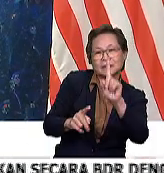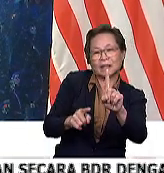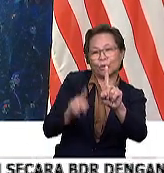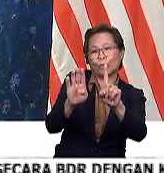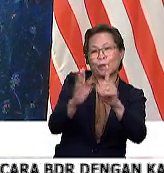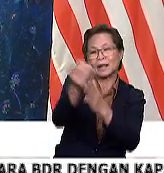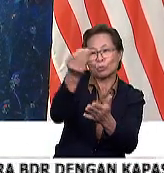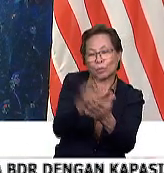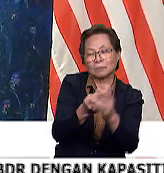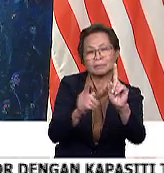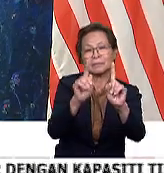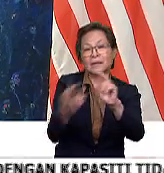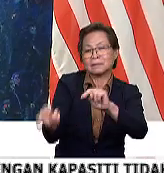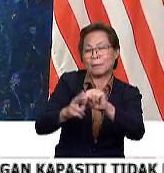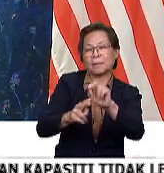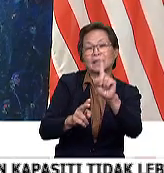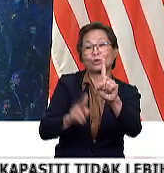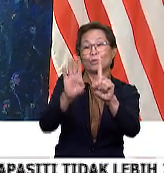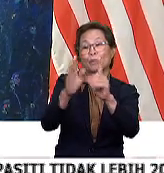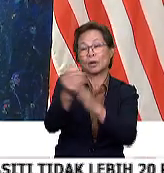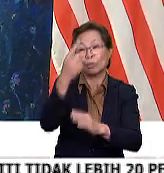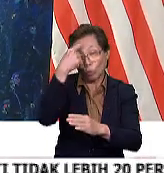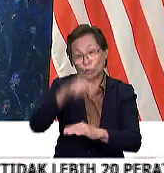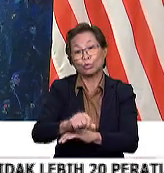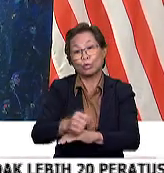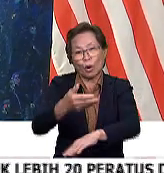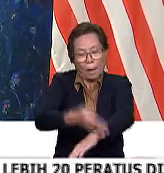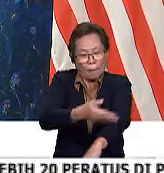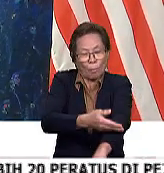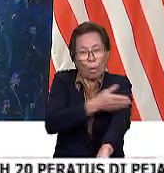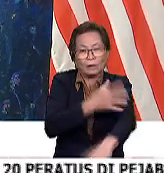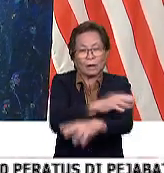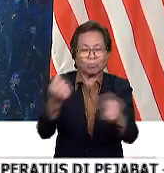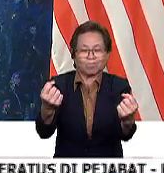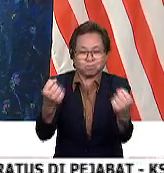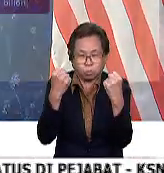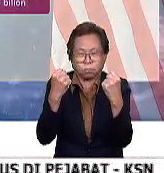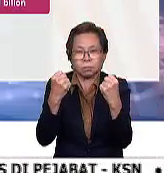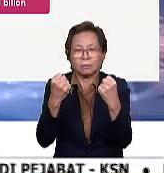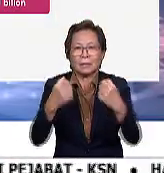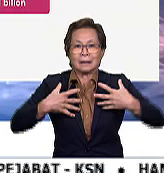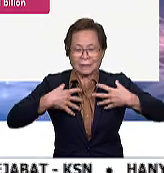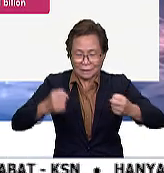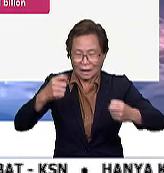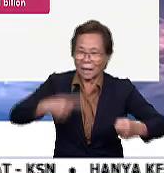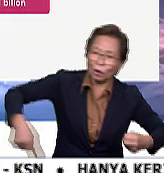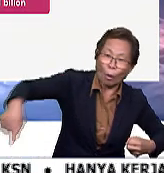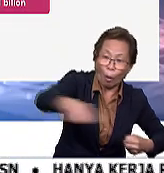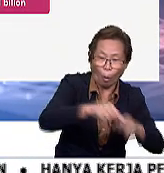dilihat DG bagi meningkatkan kepastian dan memperkokohkan kesehatan